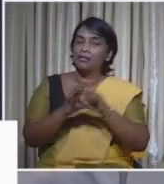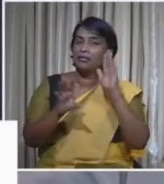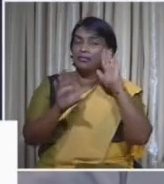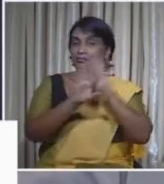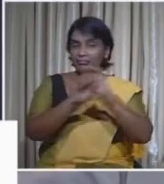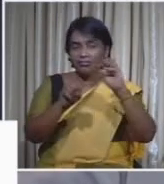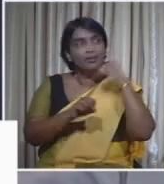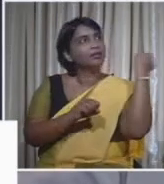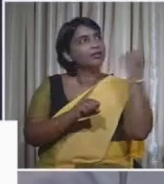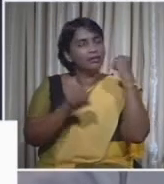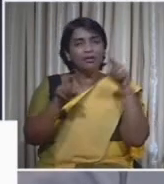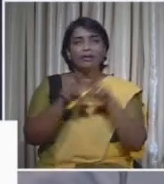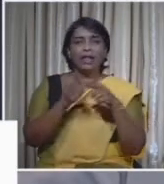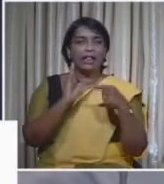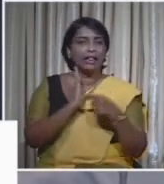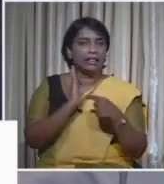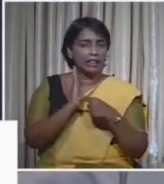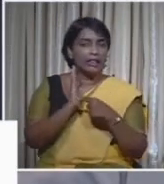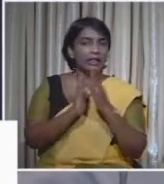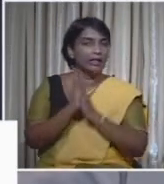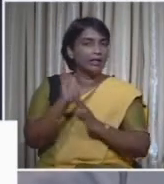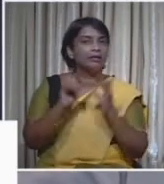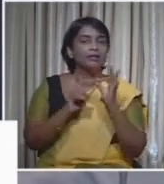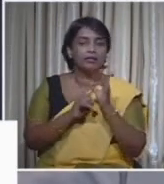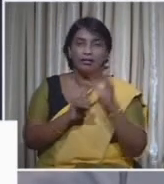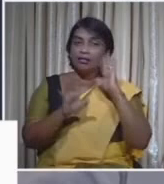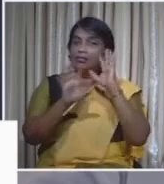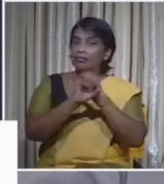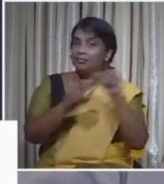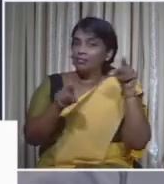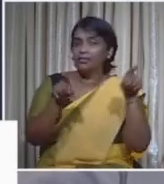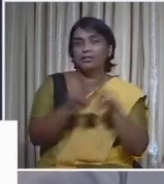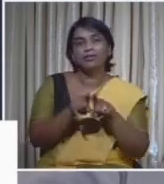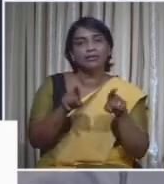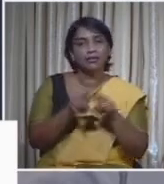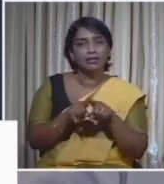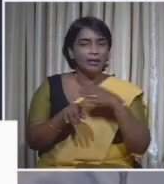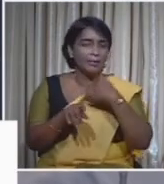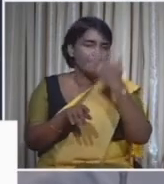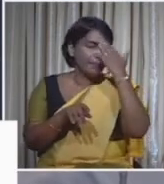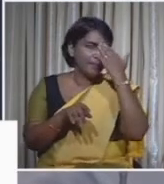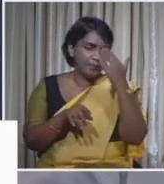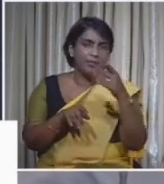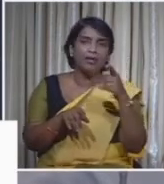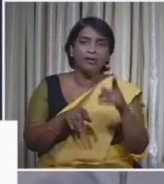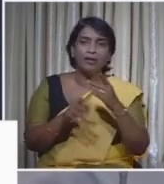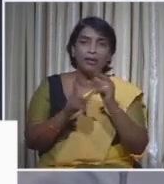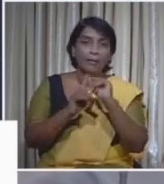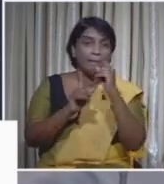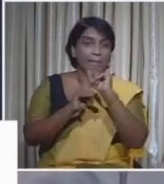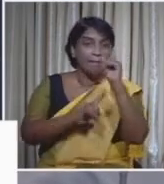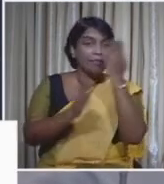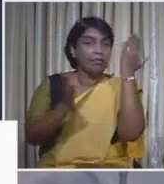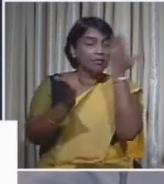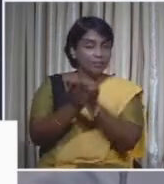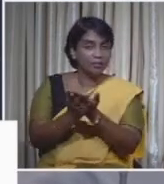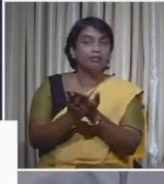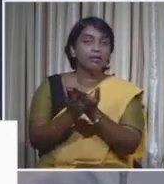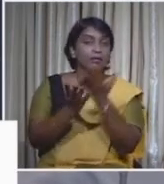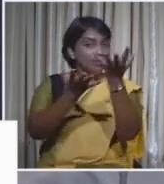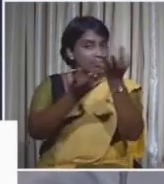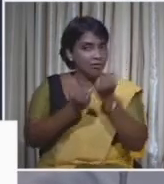ප්‍රකාශයක්, තිසකුටි ආරච්චි මන්ත්‍රීතුමා කළ ප්‍රකාශයත් කරුණාකරලා හැන්සා දෙපාර්තමේන්තුවෙන්